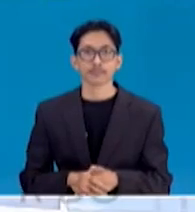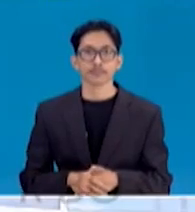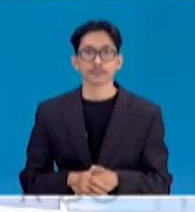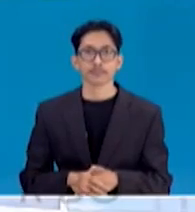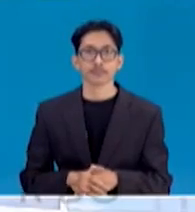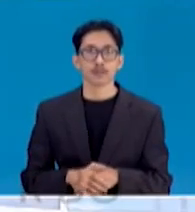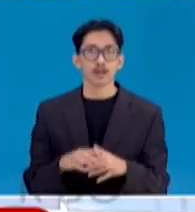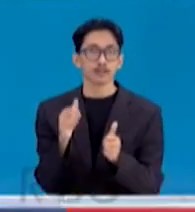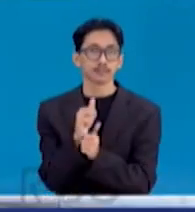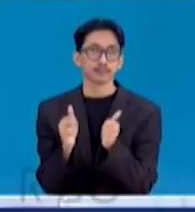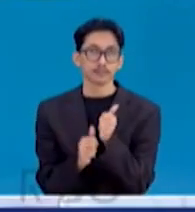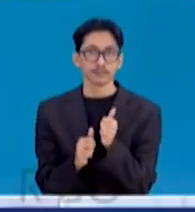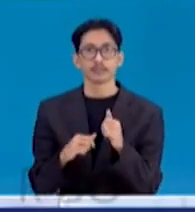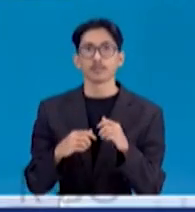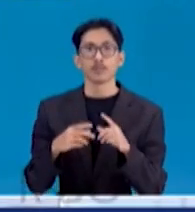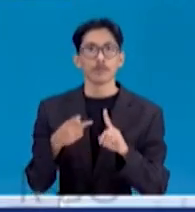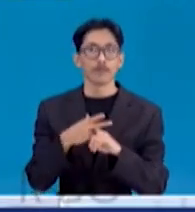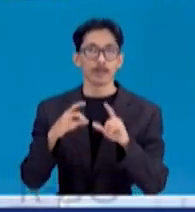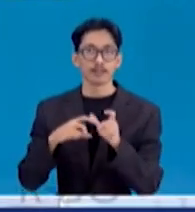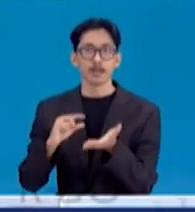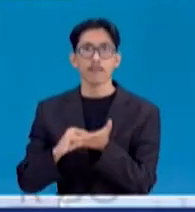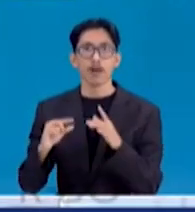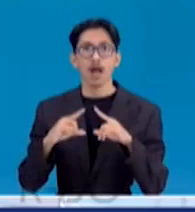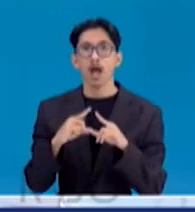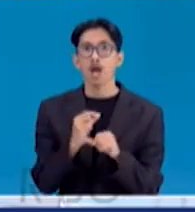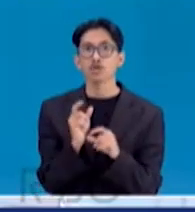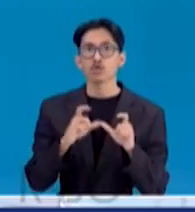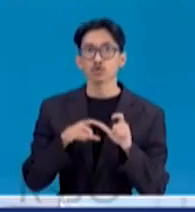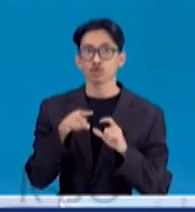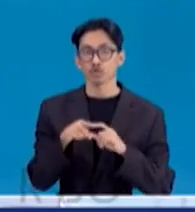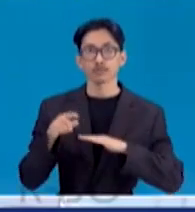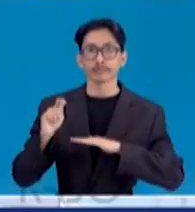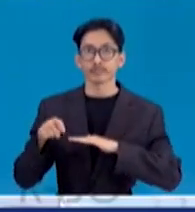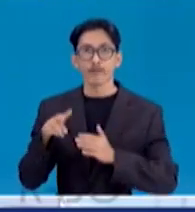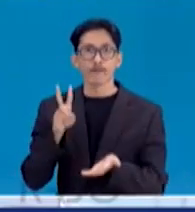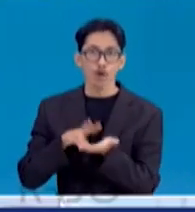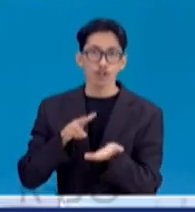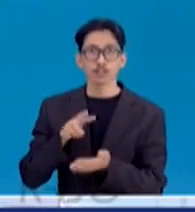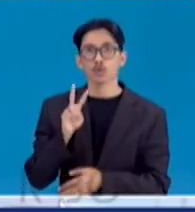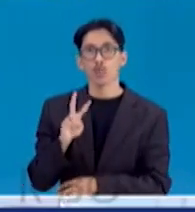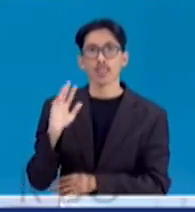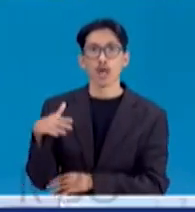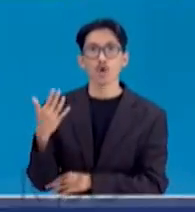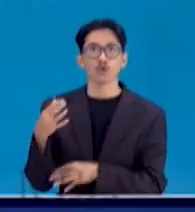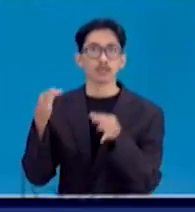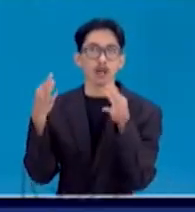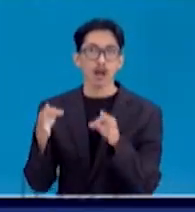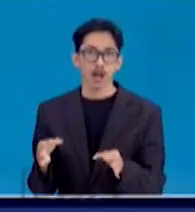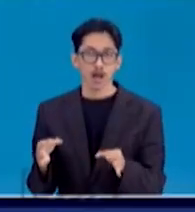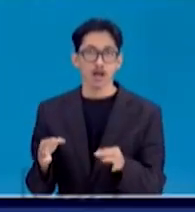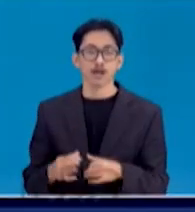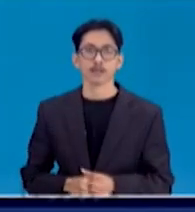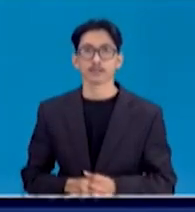Pemirsa, anak buah Verdi Sambo, Agus Nurpatria, baru saja dijatuhi vonis 2 tahun penjara. Dan